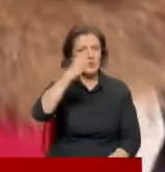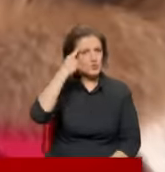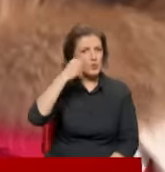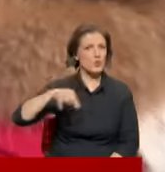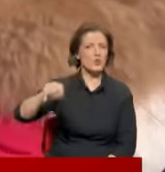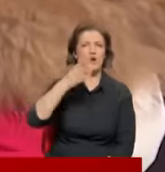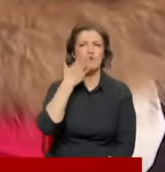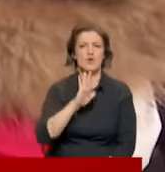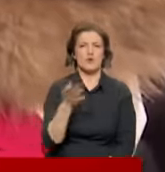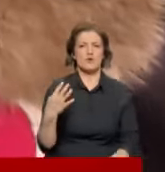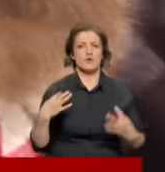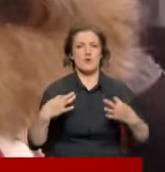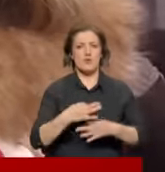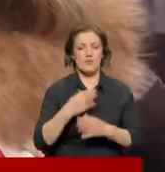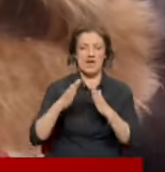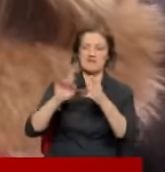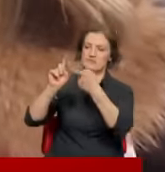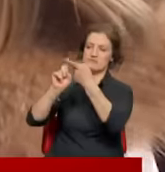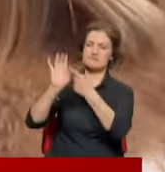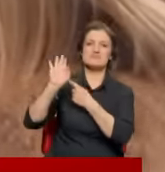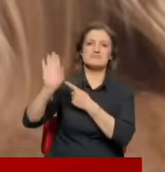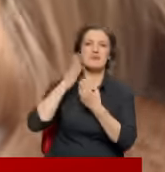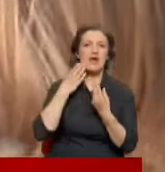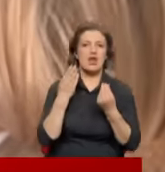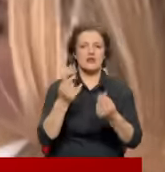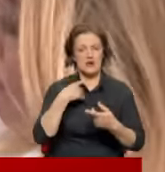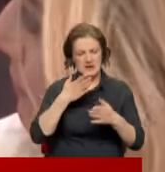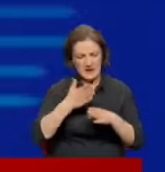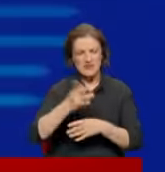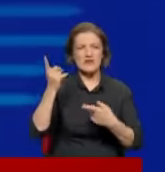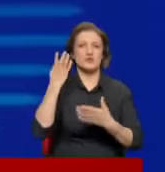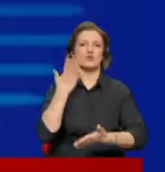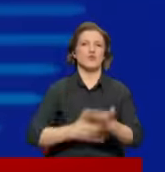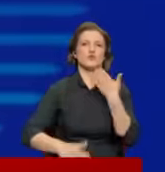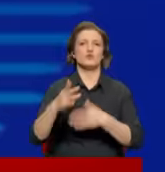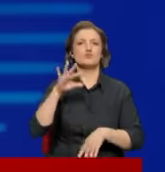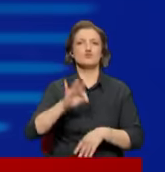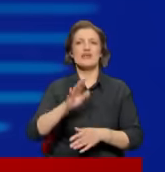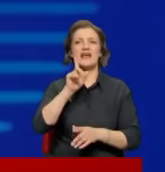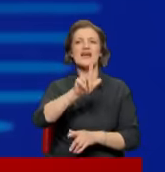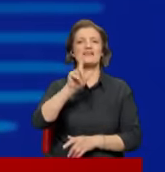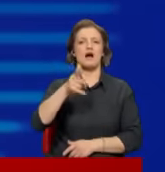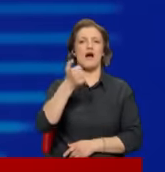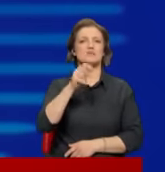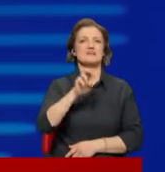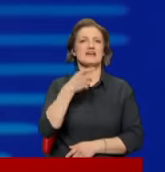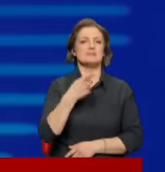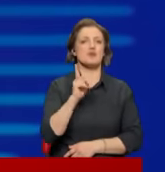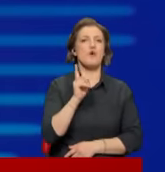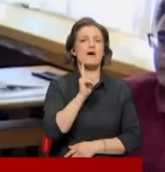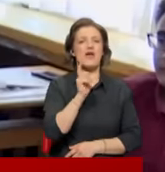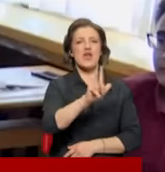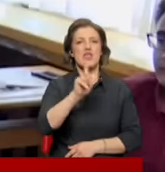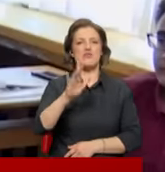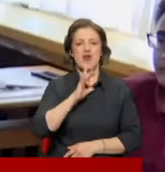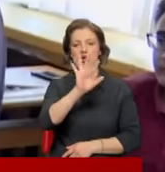aslında. Önlüğümüz evlerimizde çürüyor. Artık atasınlar ya. Gerçekten çok yorulduk. Şu andaki net ihtiyacımız 68 bin öğretmen ihtiyacımız